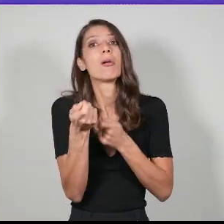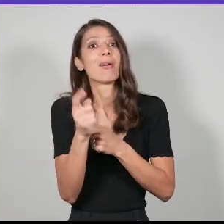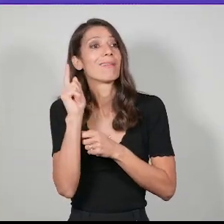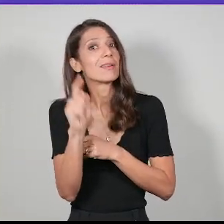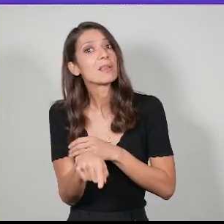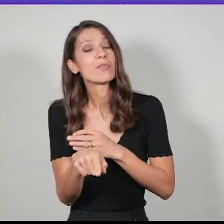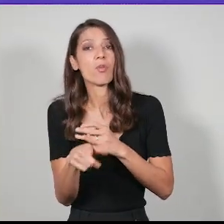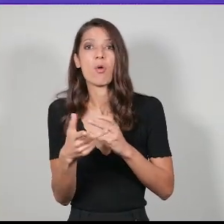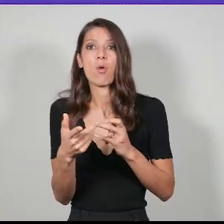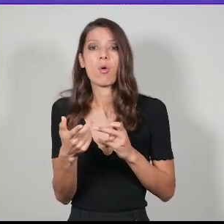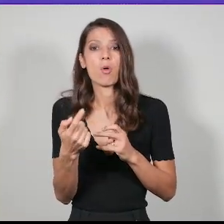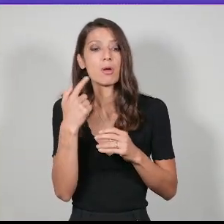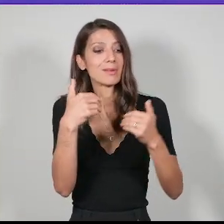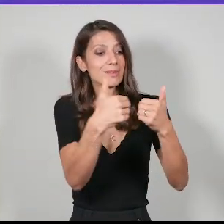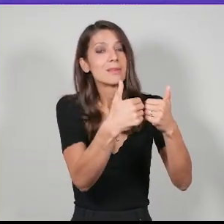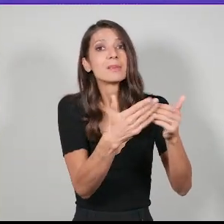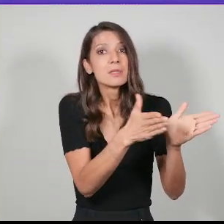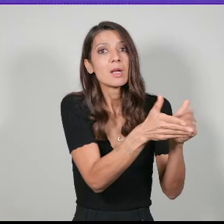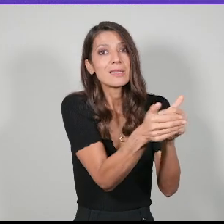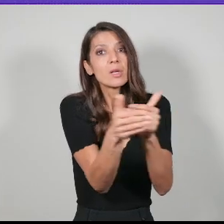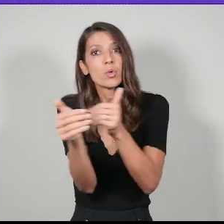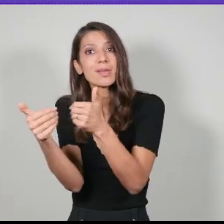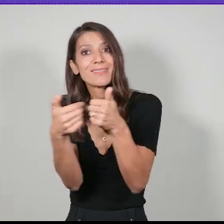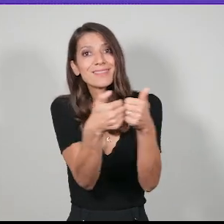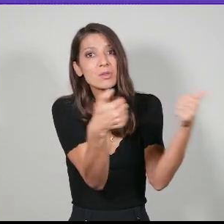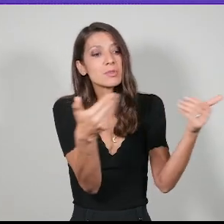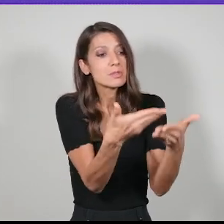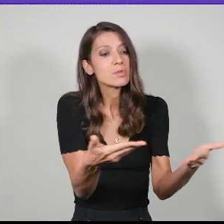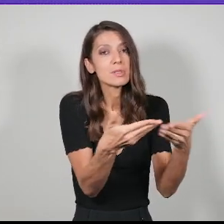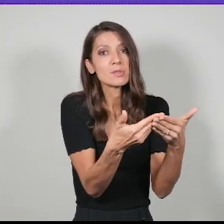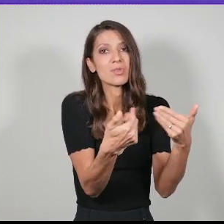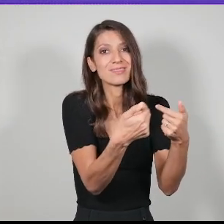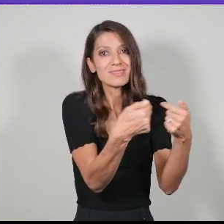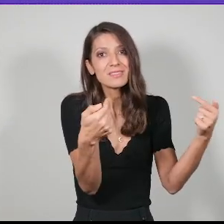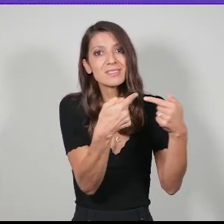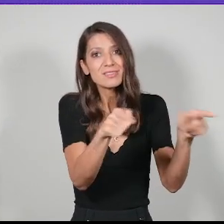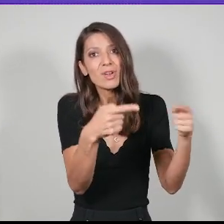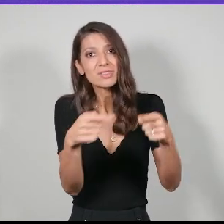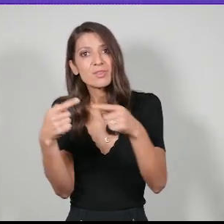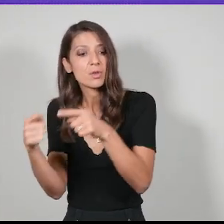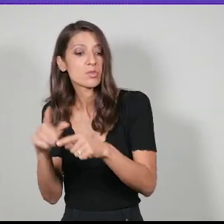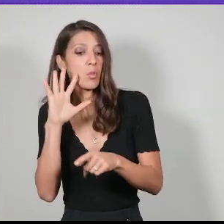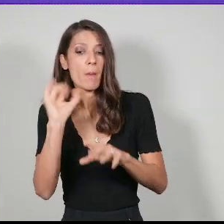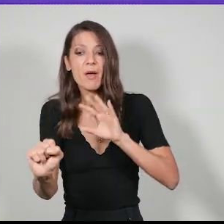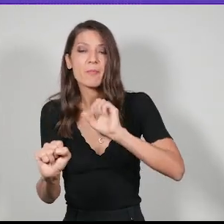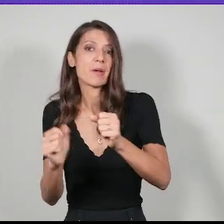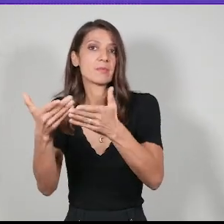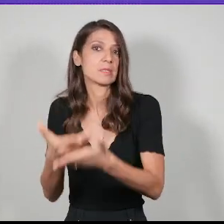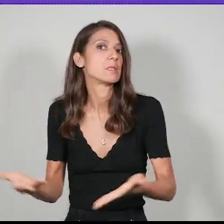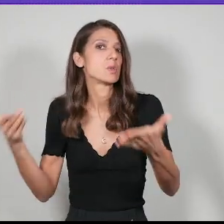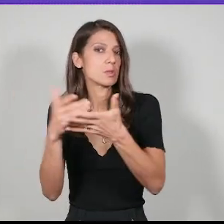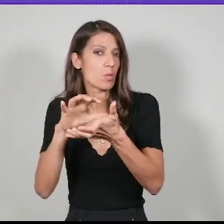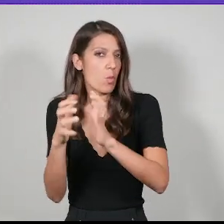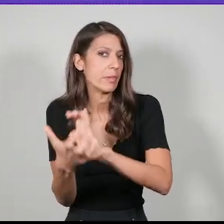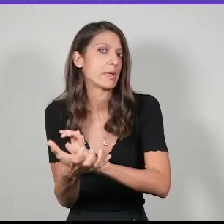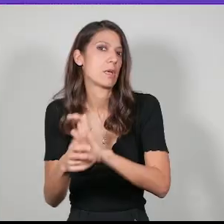précisément l'enjeu, l'importance de différencier les cas et d'essayer de repérer les situations. Vous travaillez sur les cas complexes, je pense